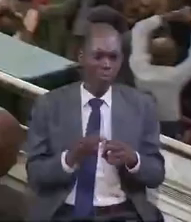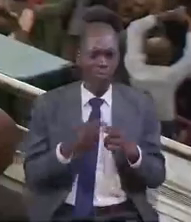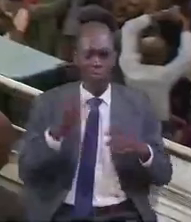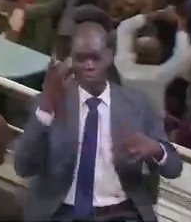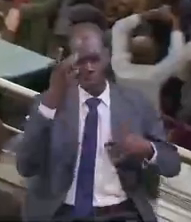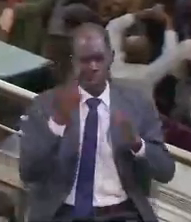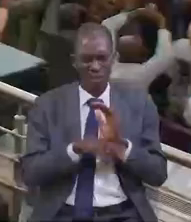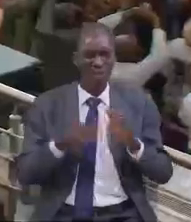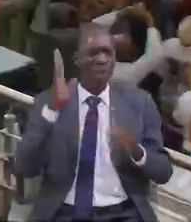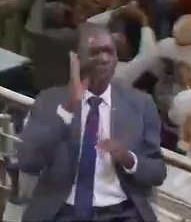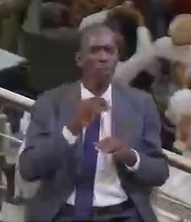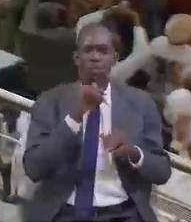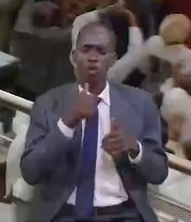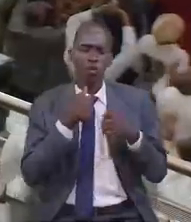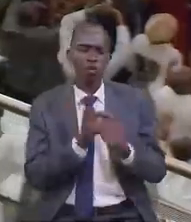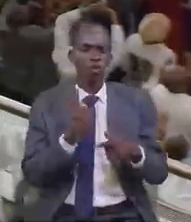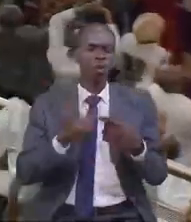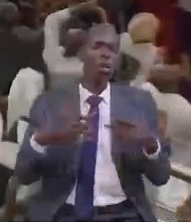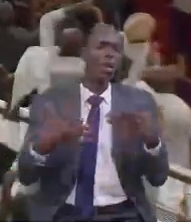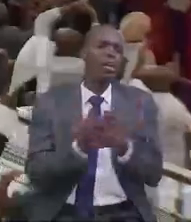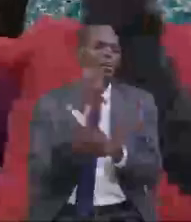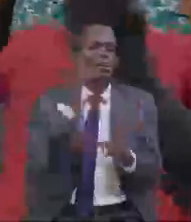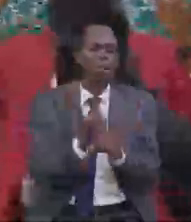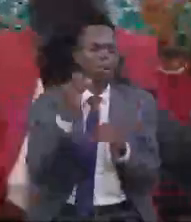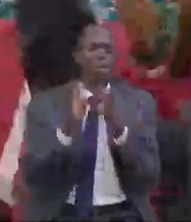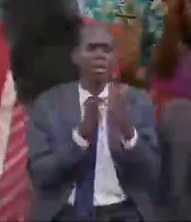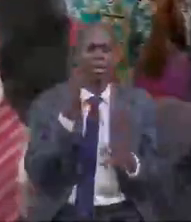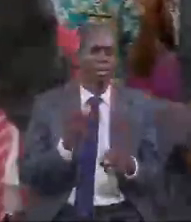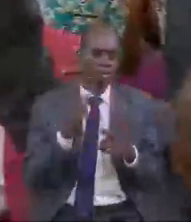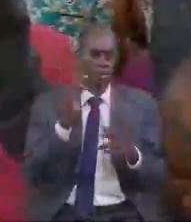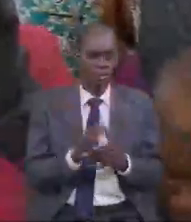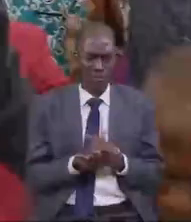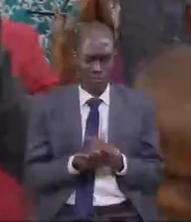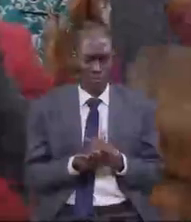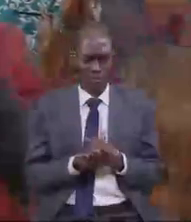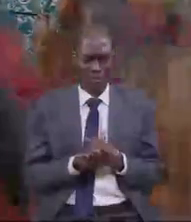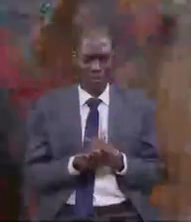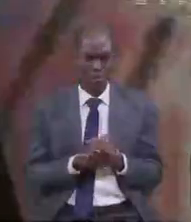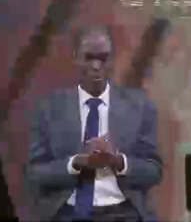Les maladies ne vont pas, la maladie ne va pas vous accompagner à la nouvelle année.